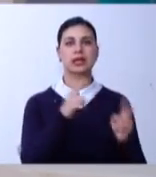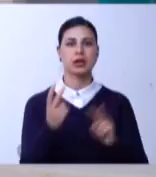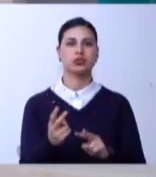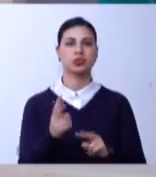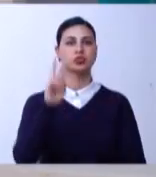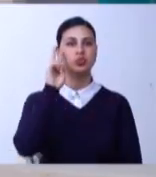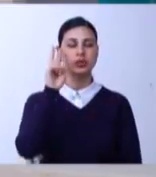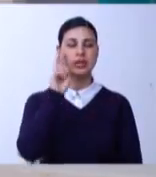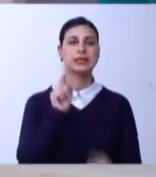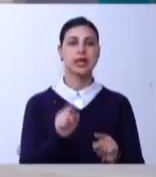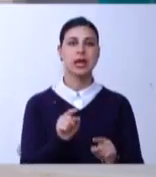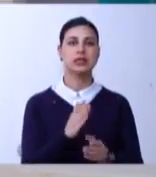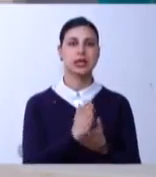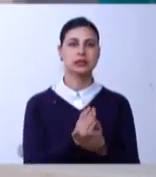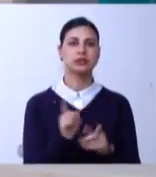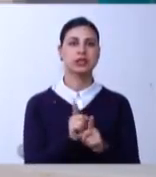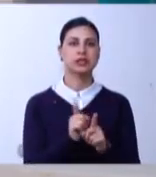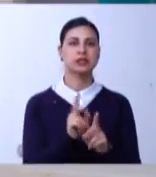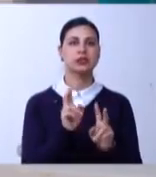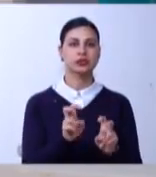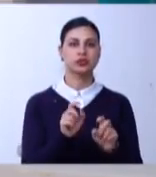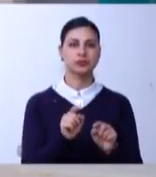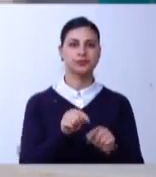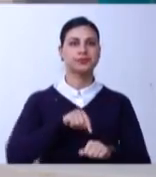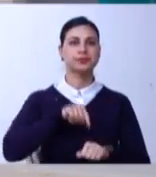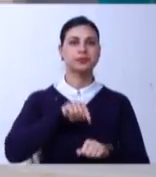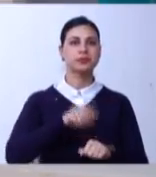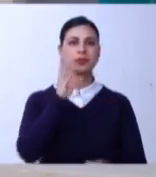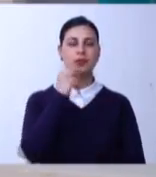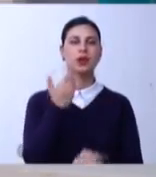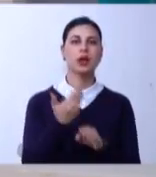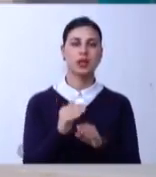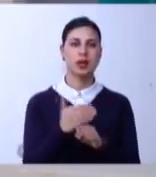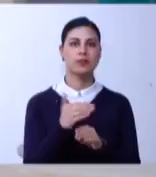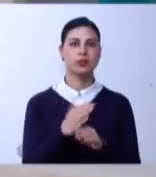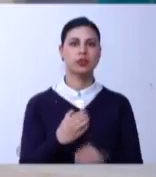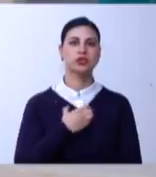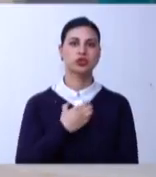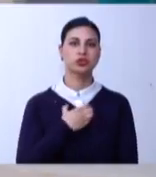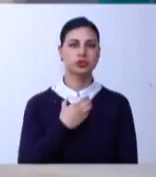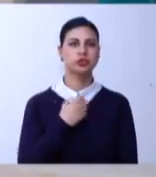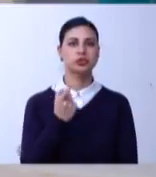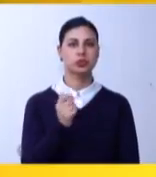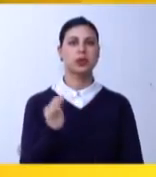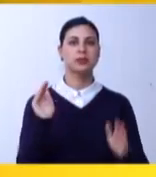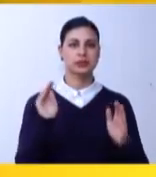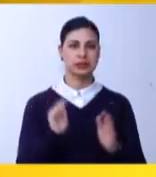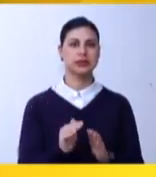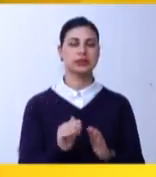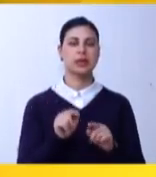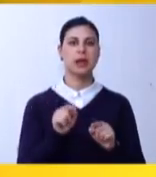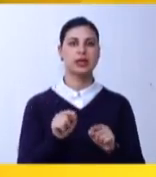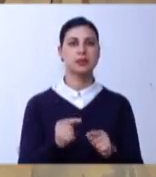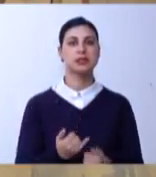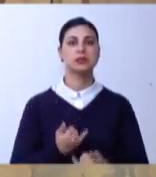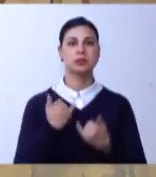უნიტაზზე. აქაც არსებობს ესეთი სისტემური დესენსიტიზაცია, როდესაც ეტაპობრივად შფოთვა და შიში მცირდება იმ